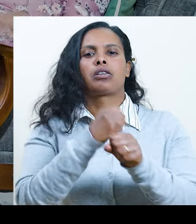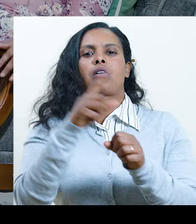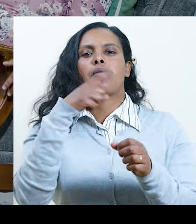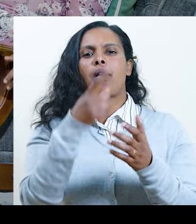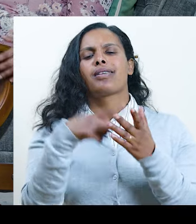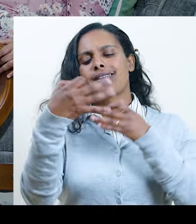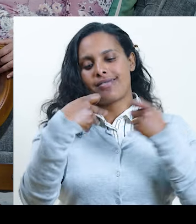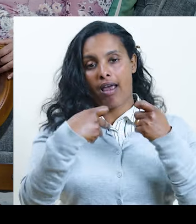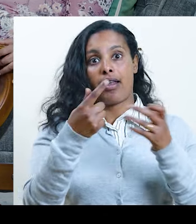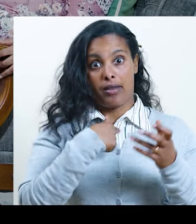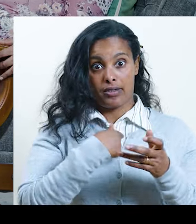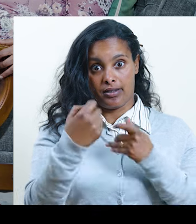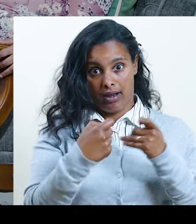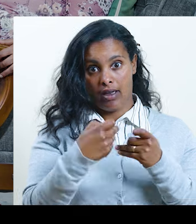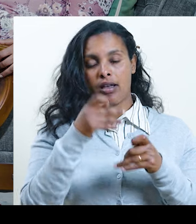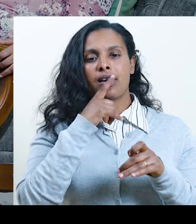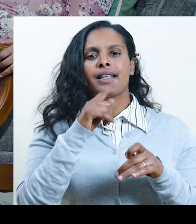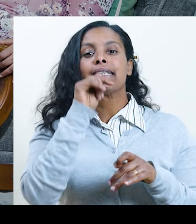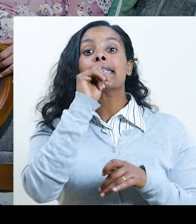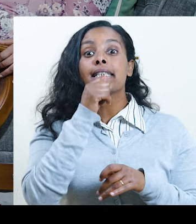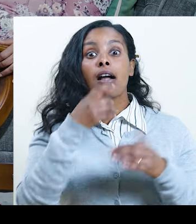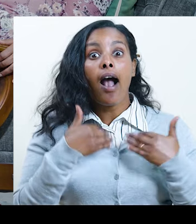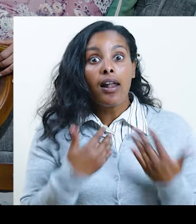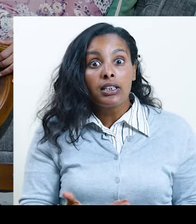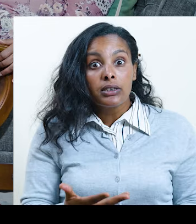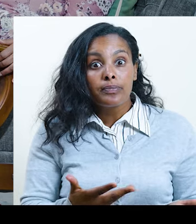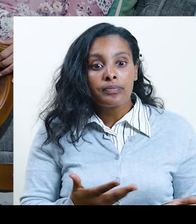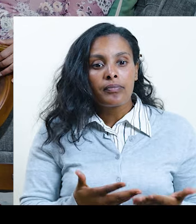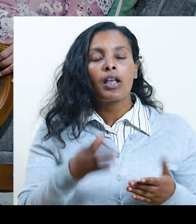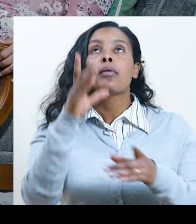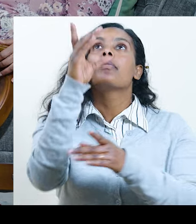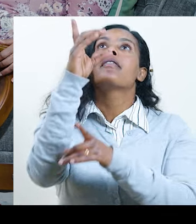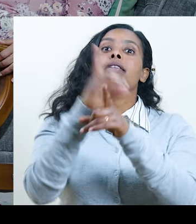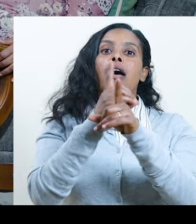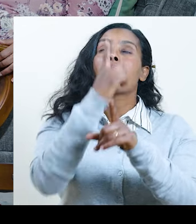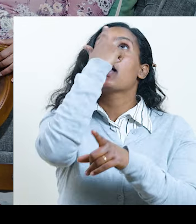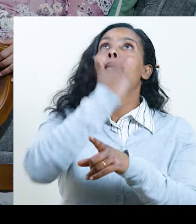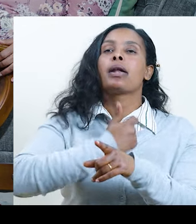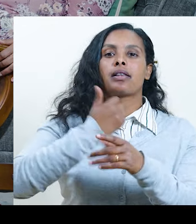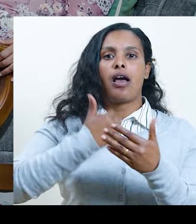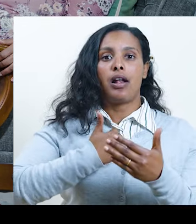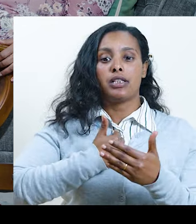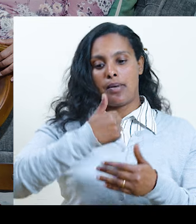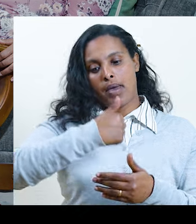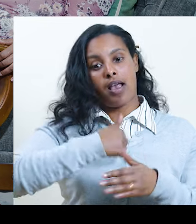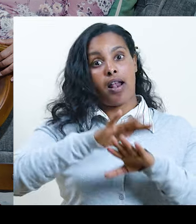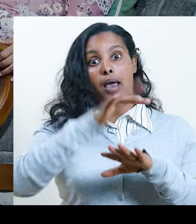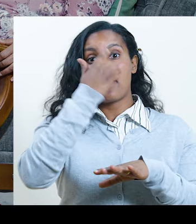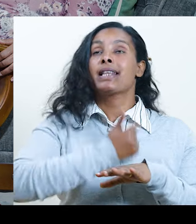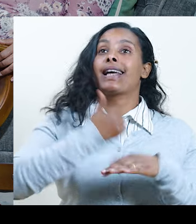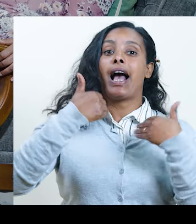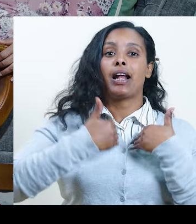ነበረብኝ። አስረዳኝ። ትዕግስት ብቻ ካለሽ፣ በፈጣሪ እምነት ካለሽ፣ በእኛ ላይ እምነት